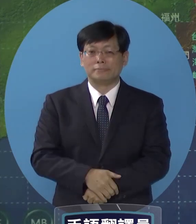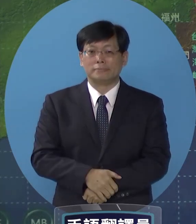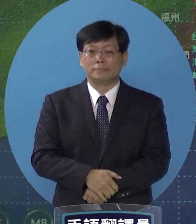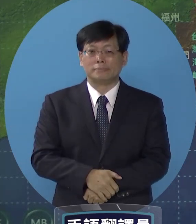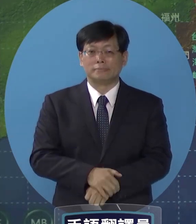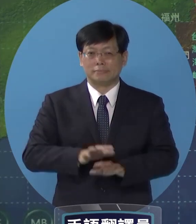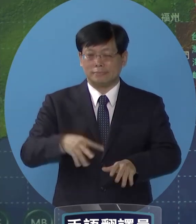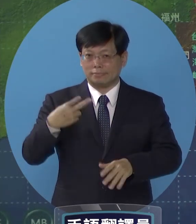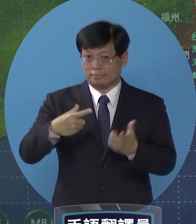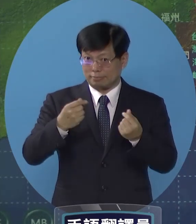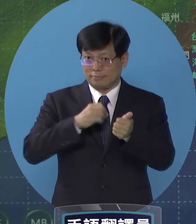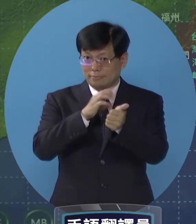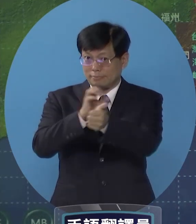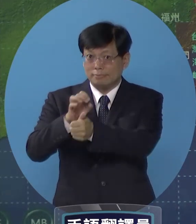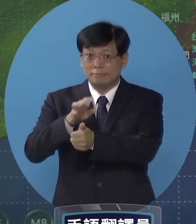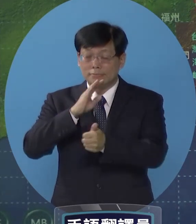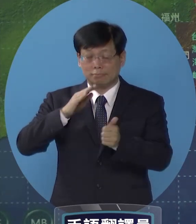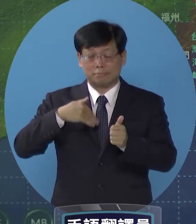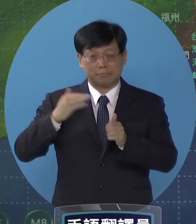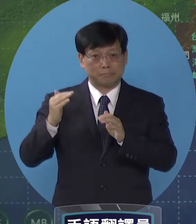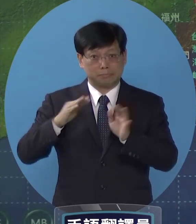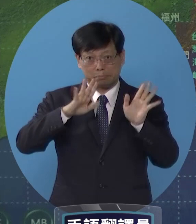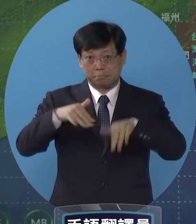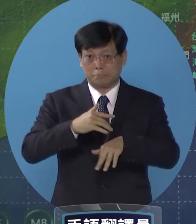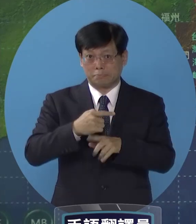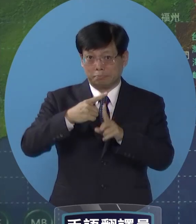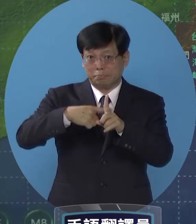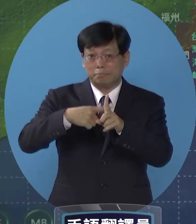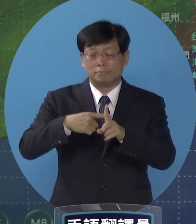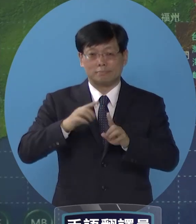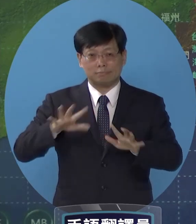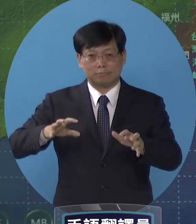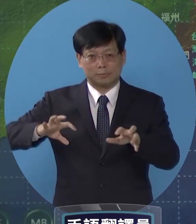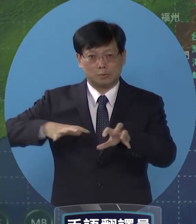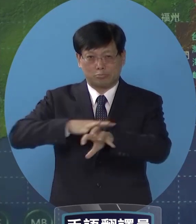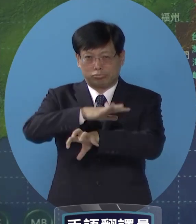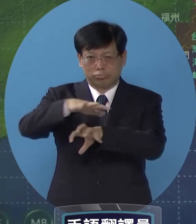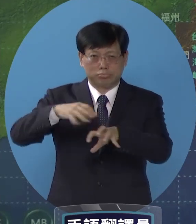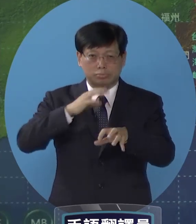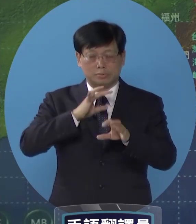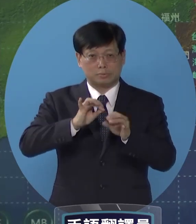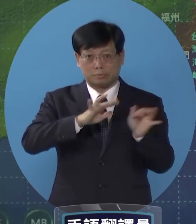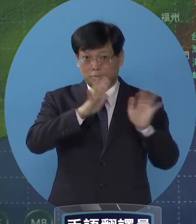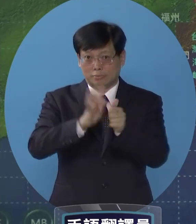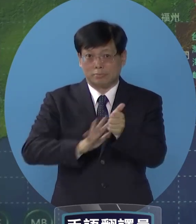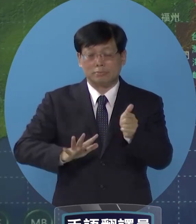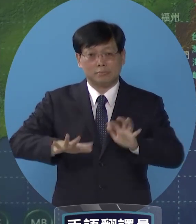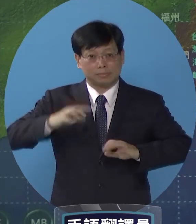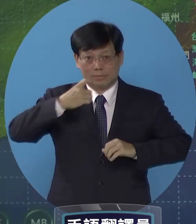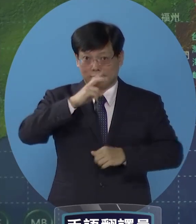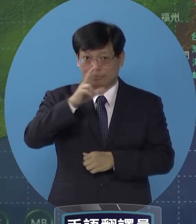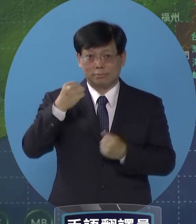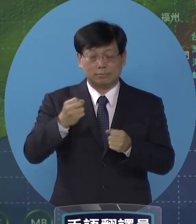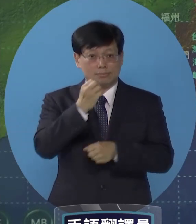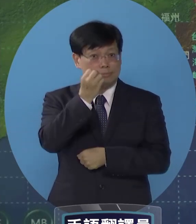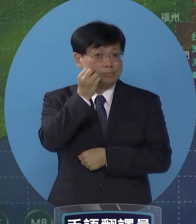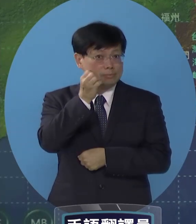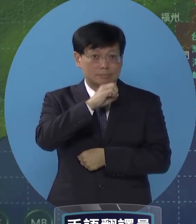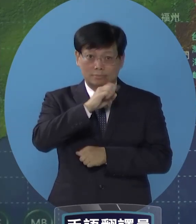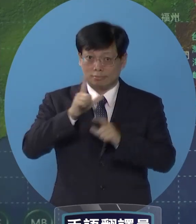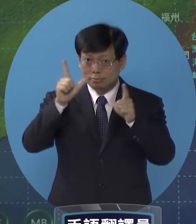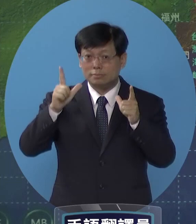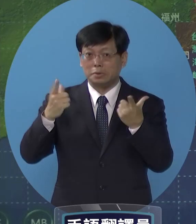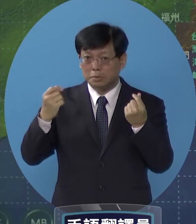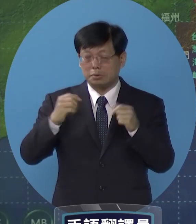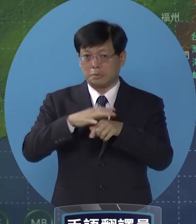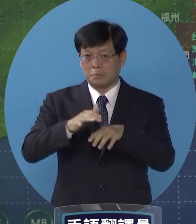首先，我们还是先来提醒风力的部分。受到台风的环流跟地形的影响，今天白天在花莲、台东会有一